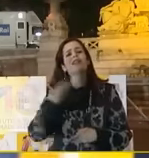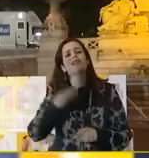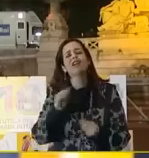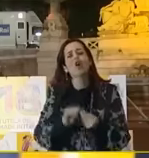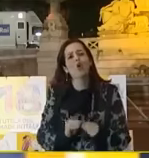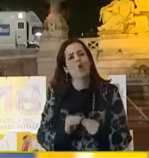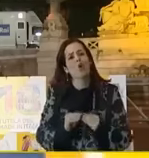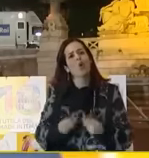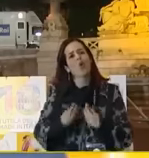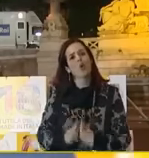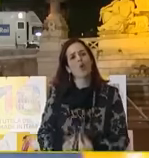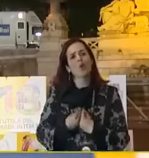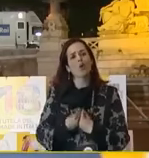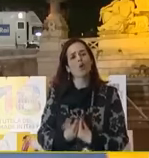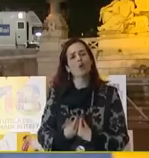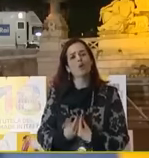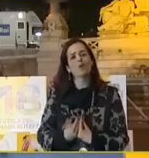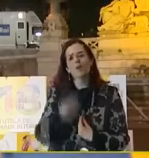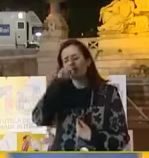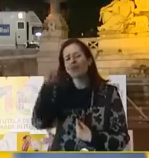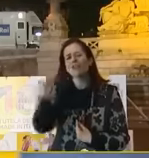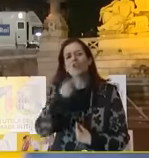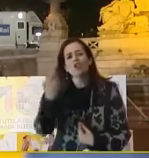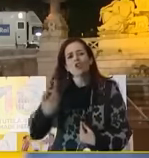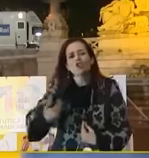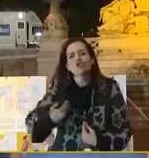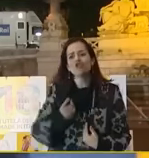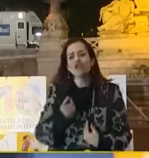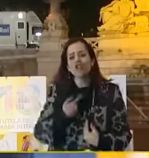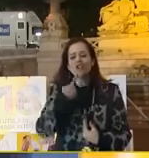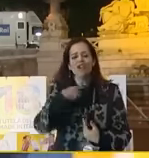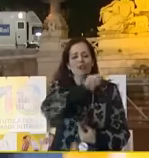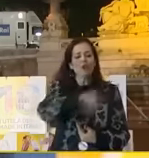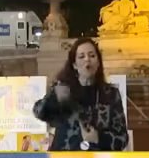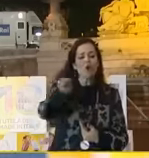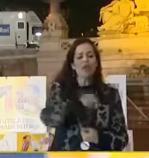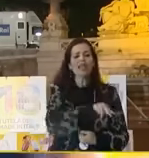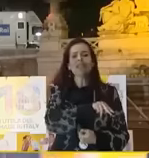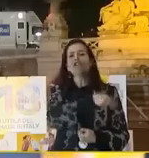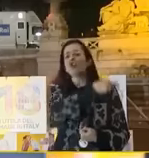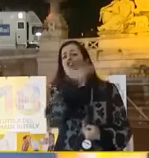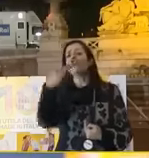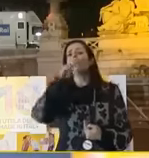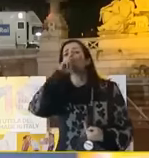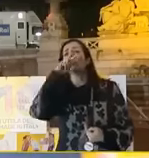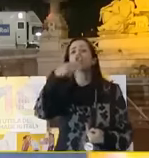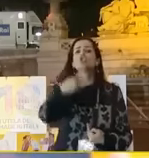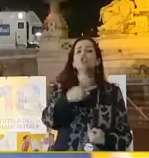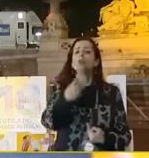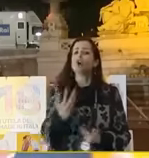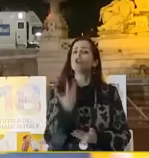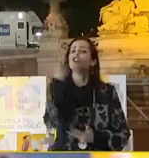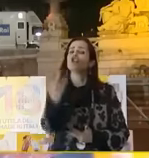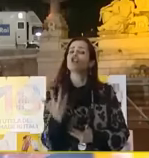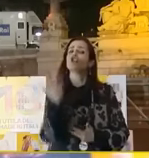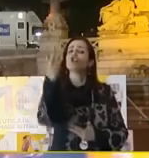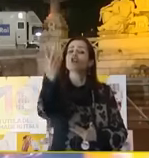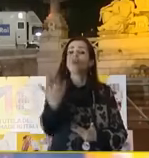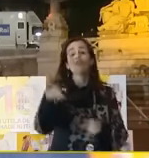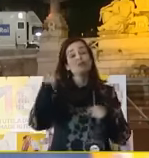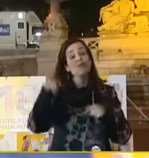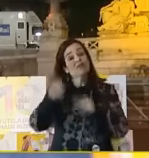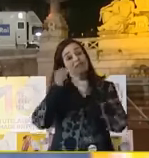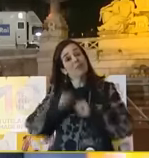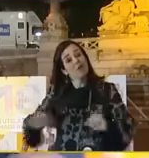loro la democrazia? Farci mettere una X, neppure un nome e un cognome, ogni 5 anni su una scheda elettorale. Questo per loro è democrazia.